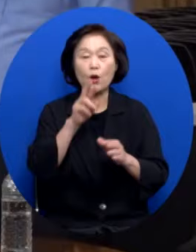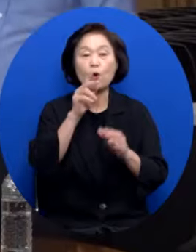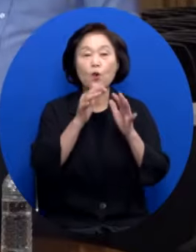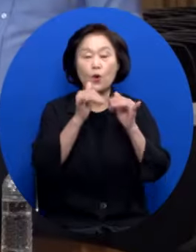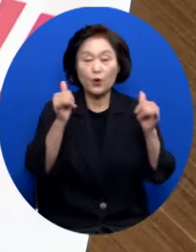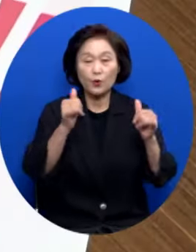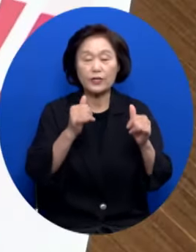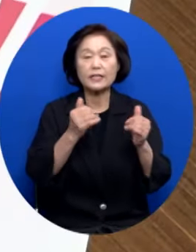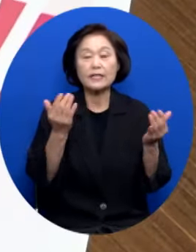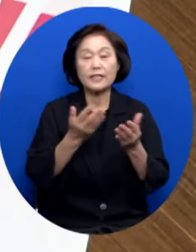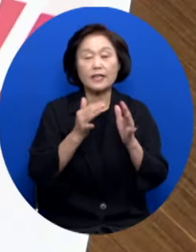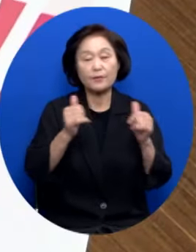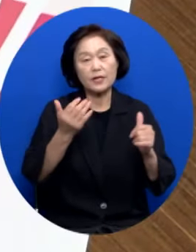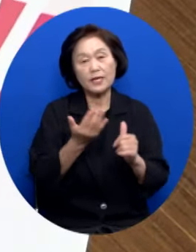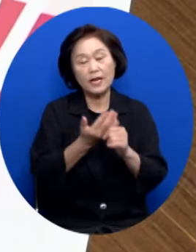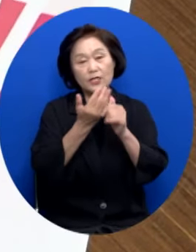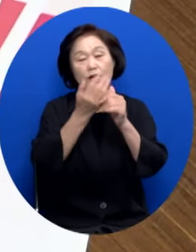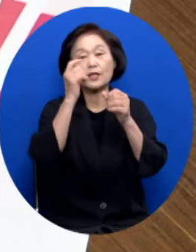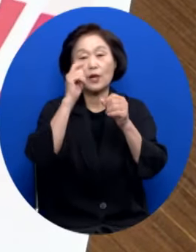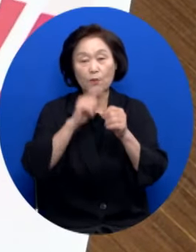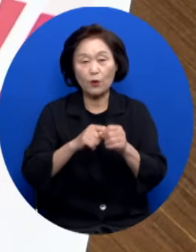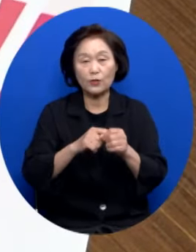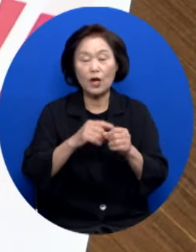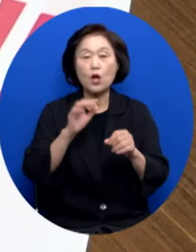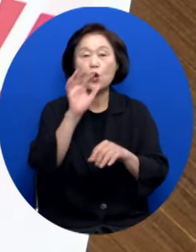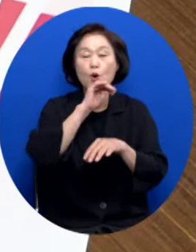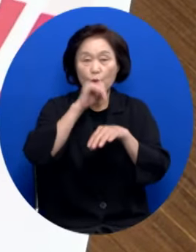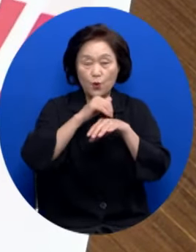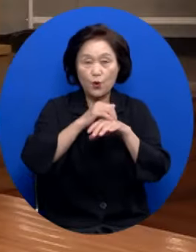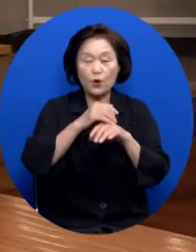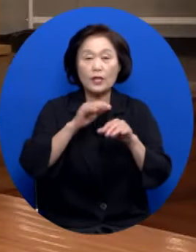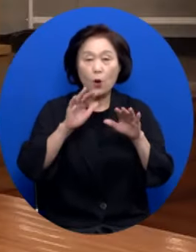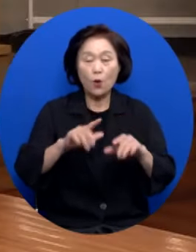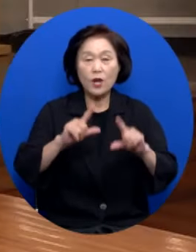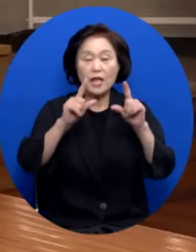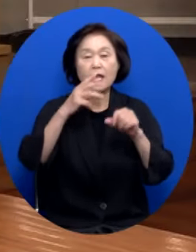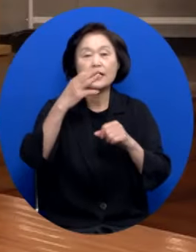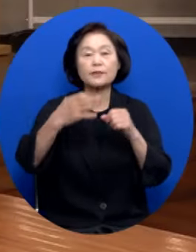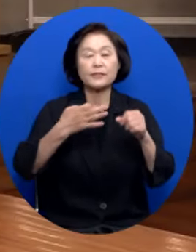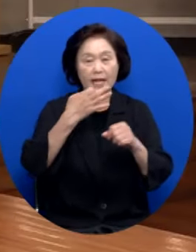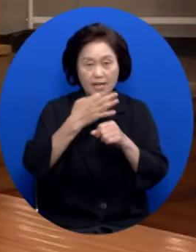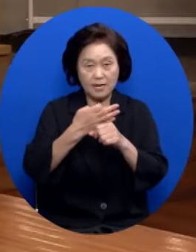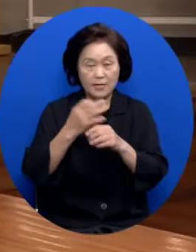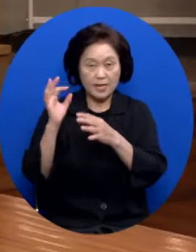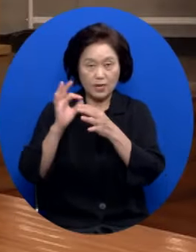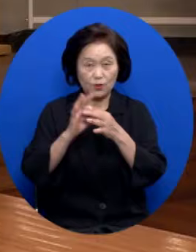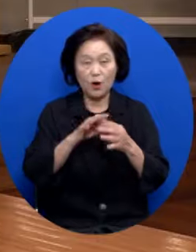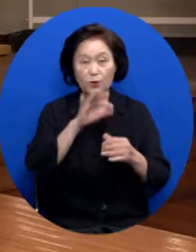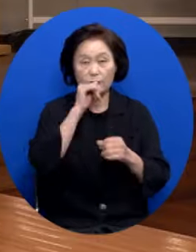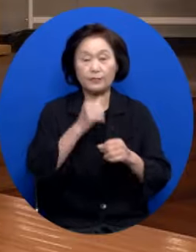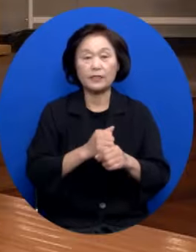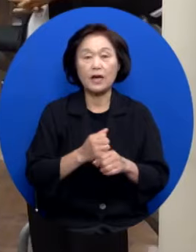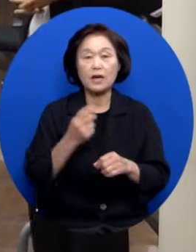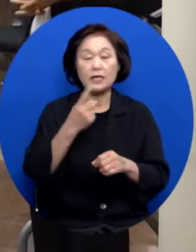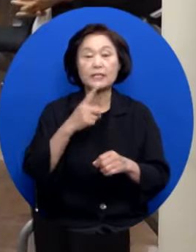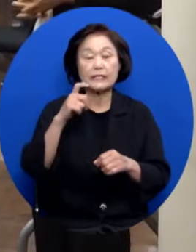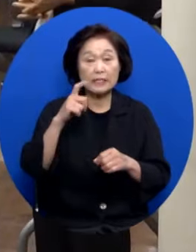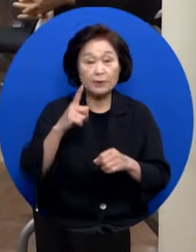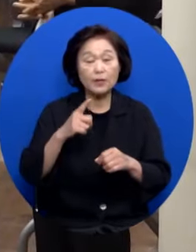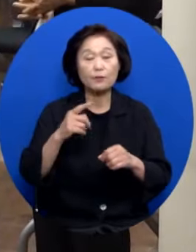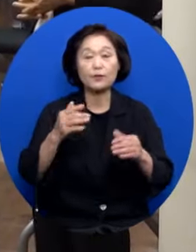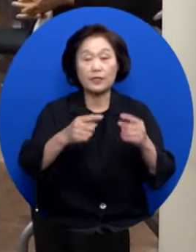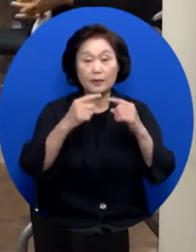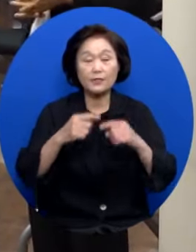양성하고자 훈련 과정을 14년째 전개해오고 있습니다. 2011년부터 참석하며 하나님의 특별한